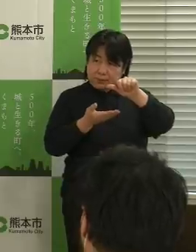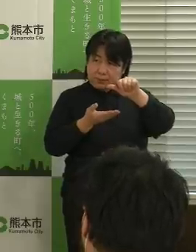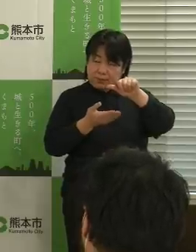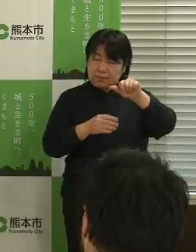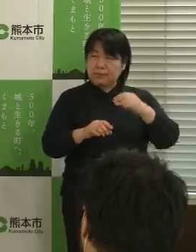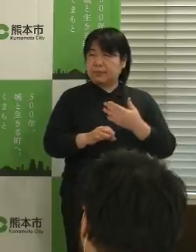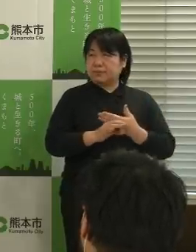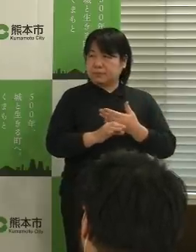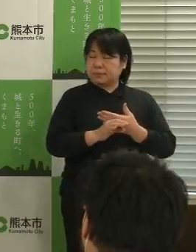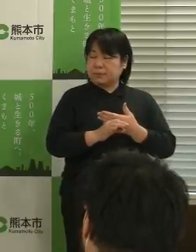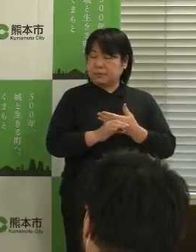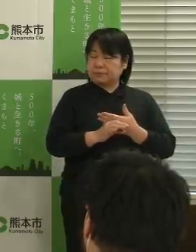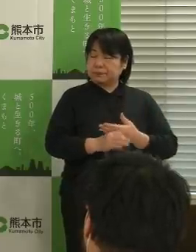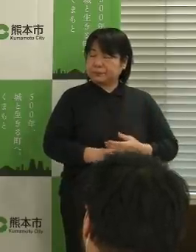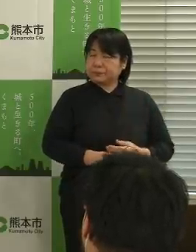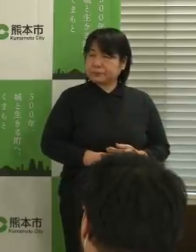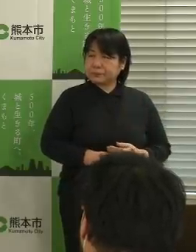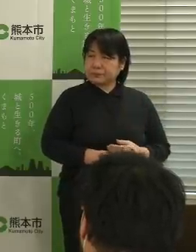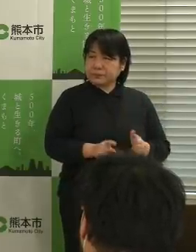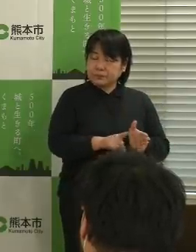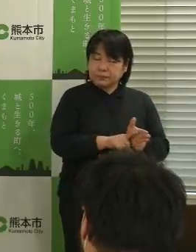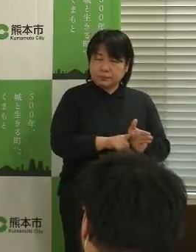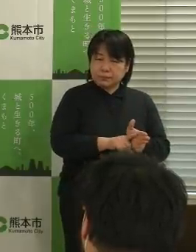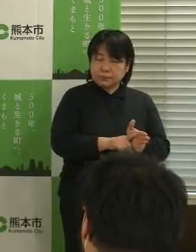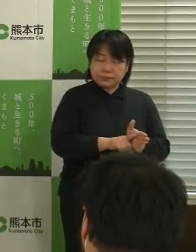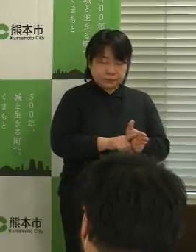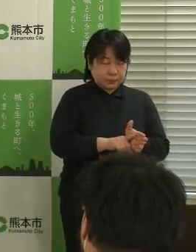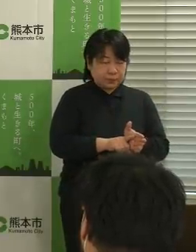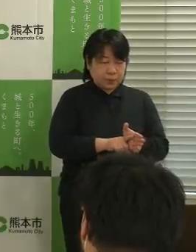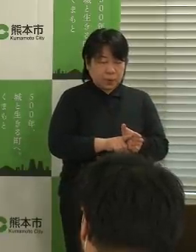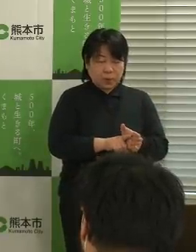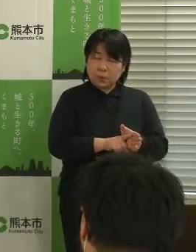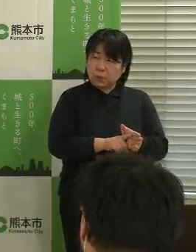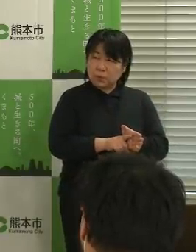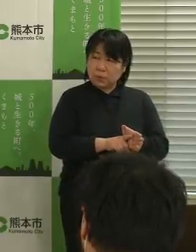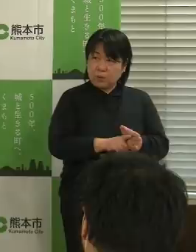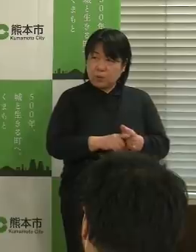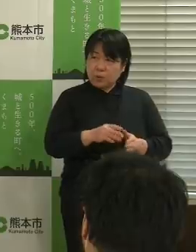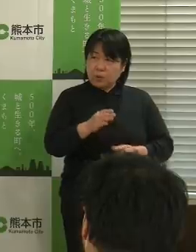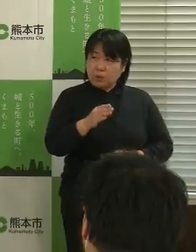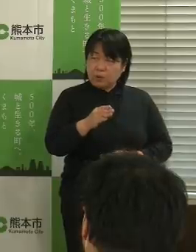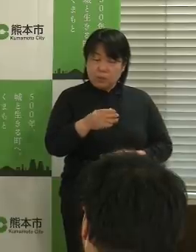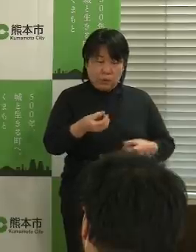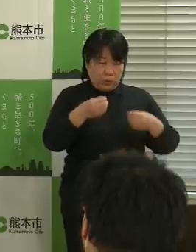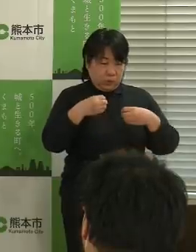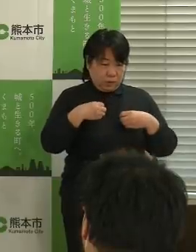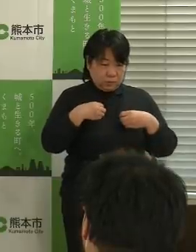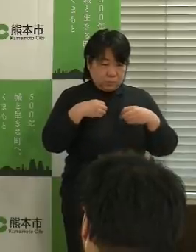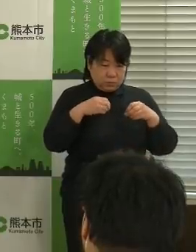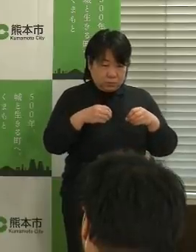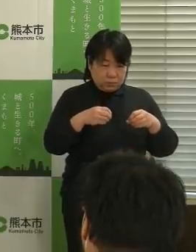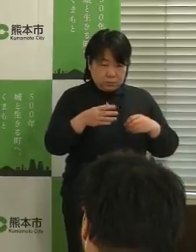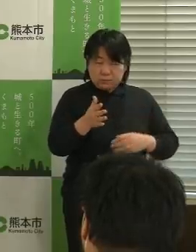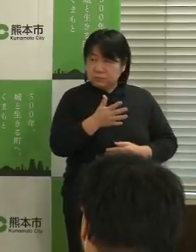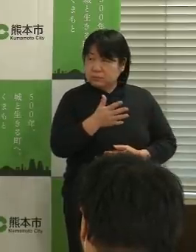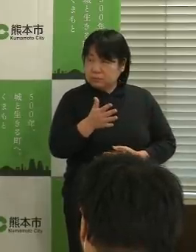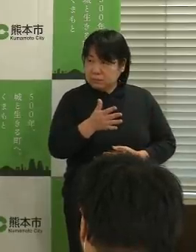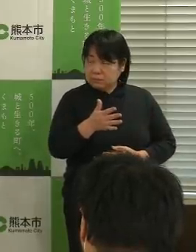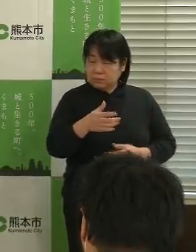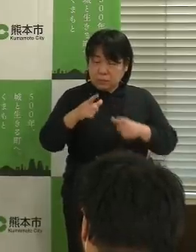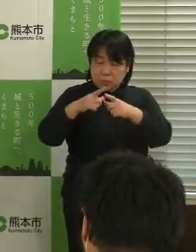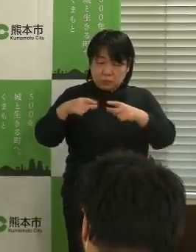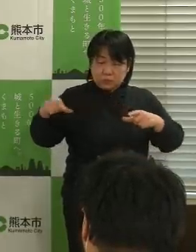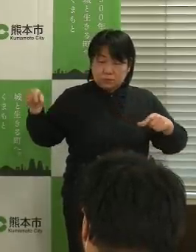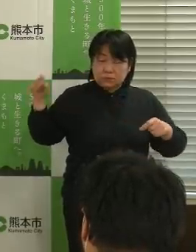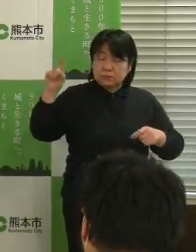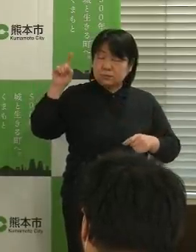例えばあの早くもう全くそのここから感染者の増加が見られないと、で国の方